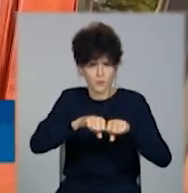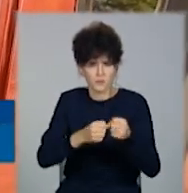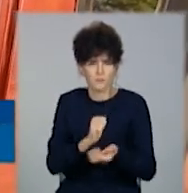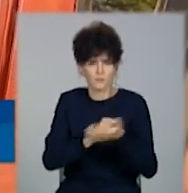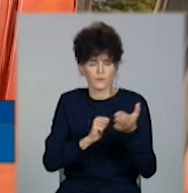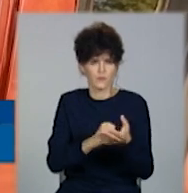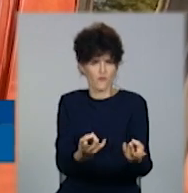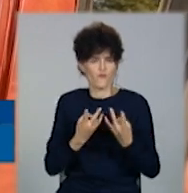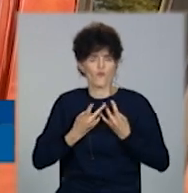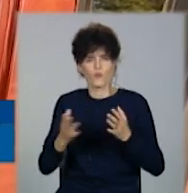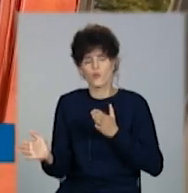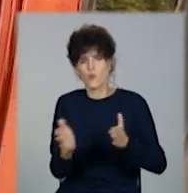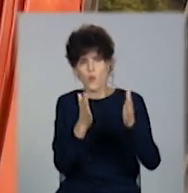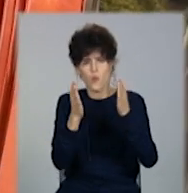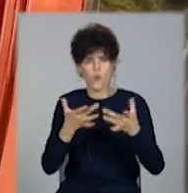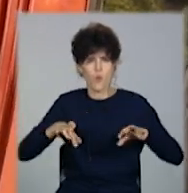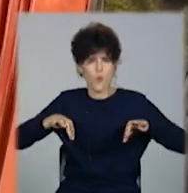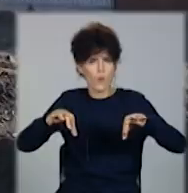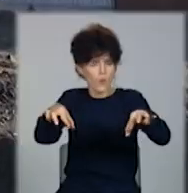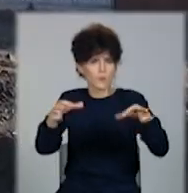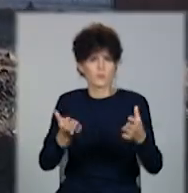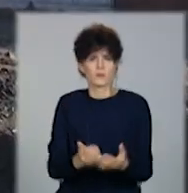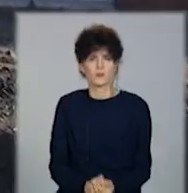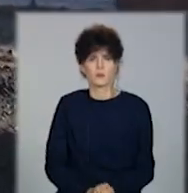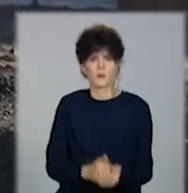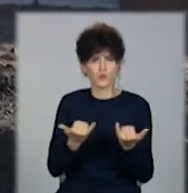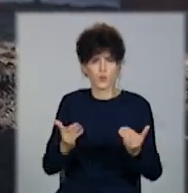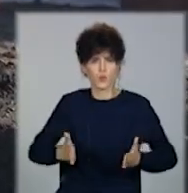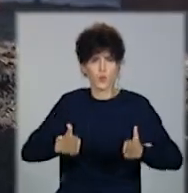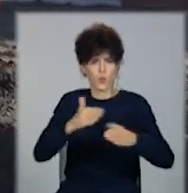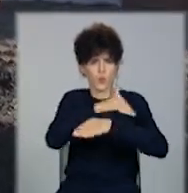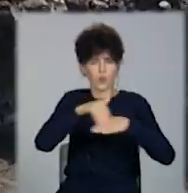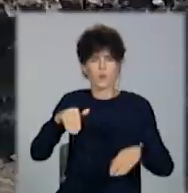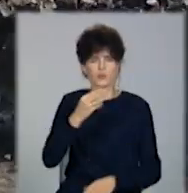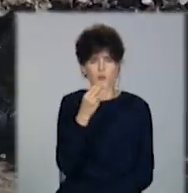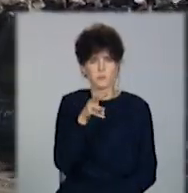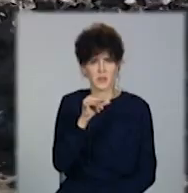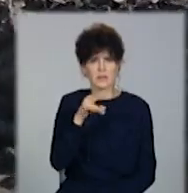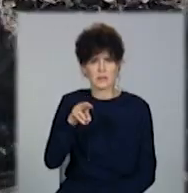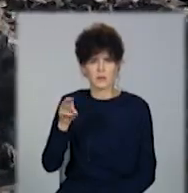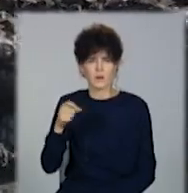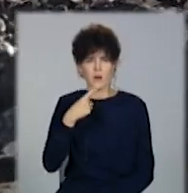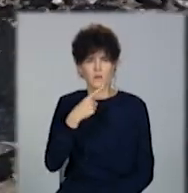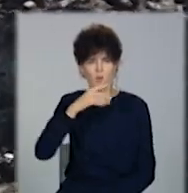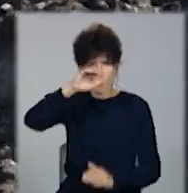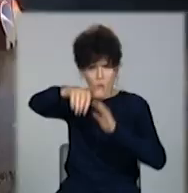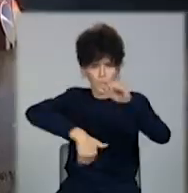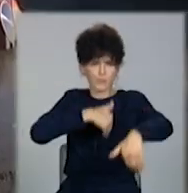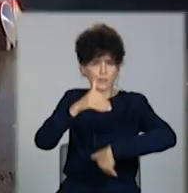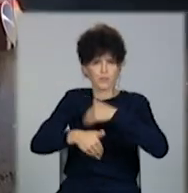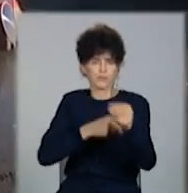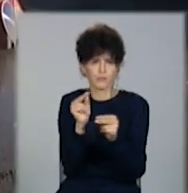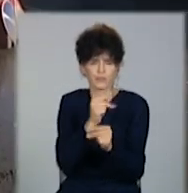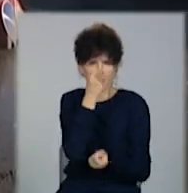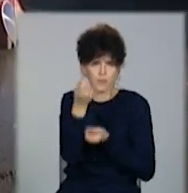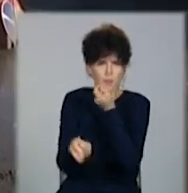так, ходове колеса б'ються. Посеред дороги на Шмітта упираємось в будівельний котлован. Тут триває